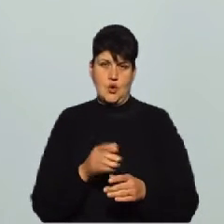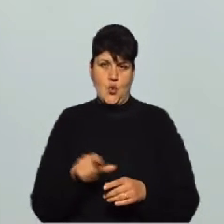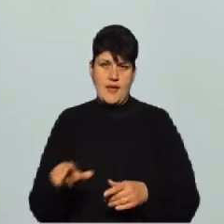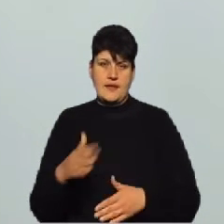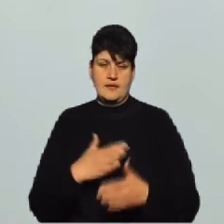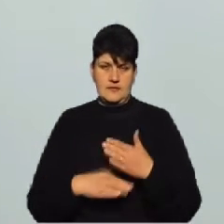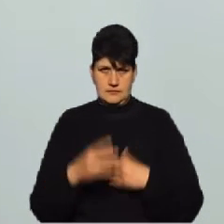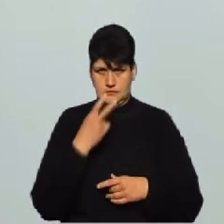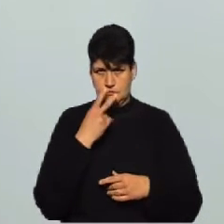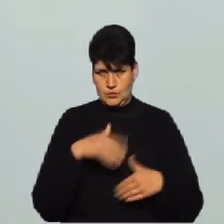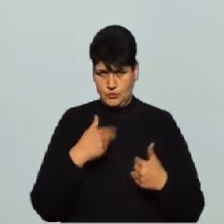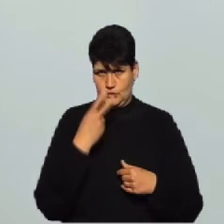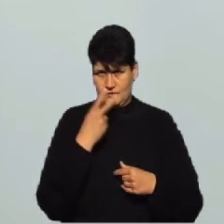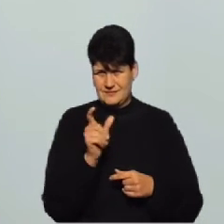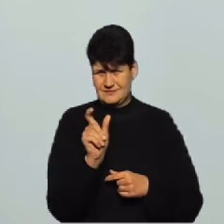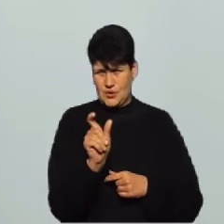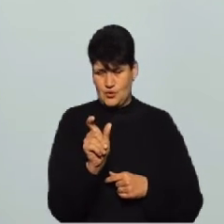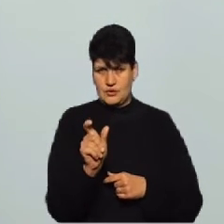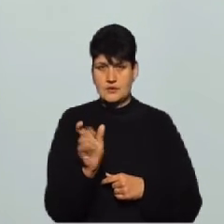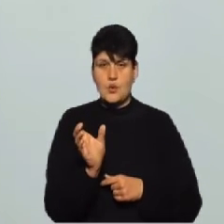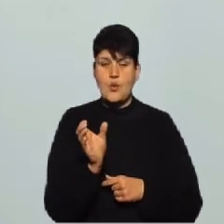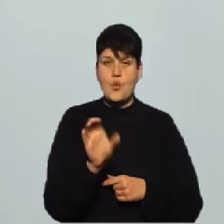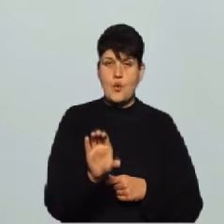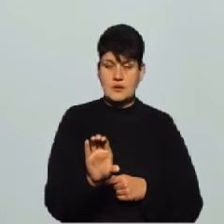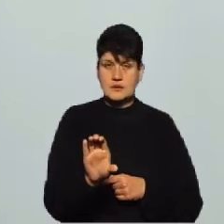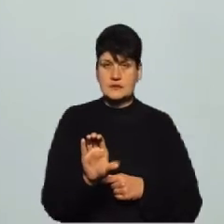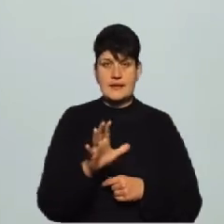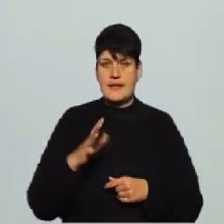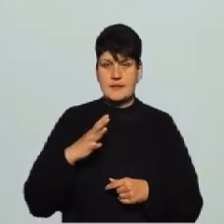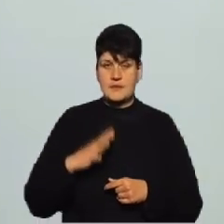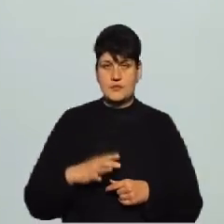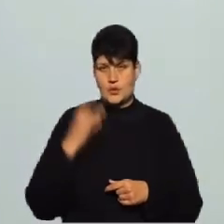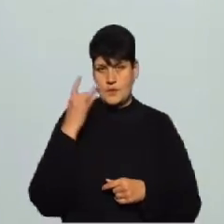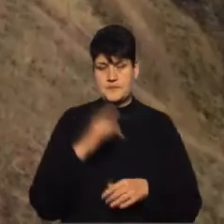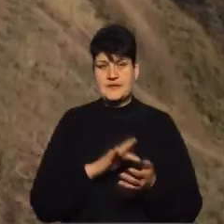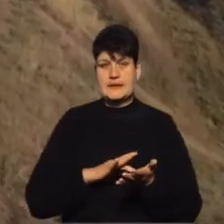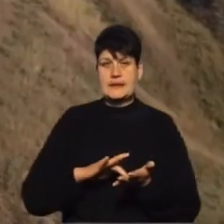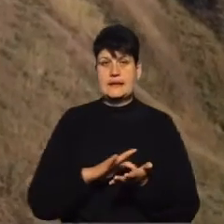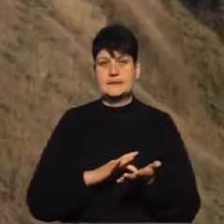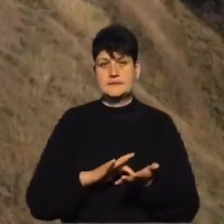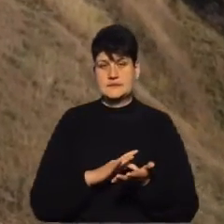короткий ролик стосовно нетерпимості до ромської національності. І тоді ми повернемося, ще прокоментуємо.